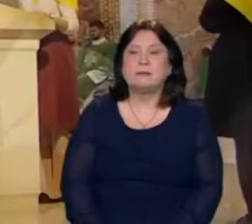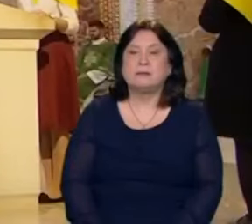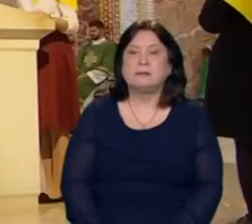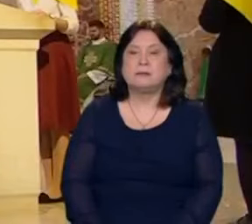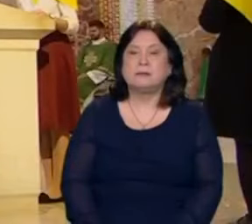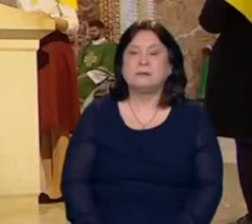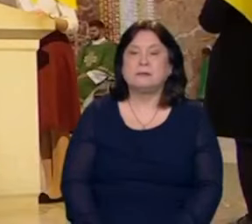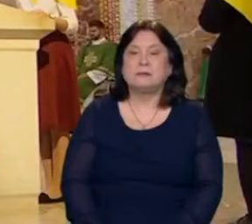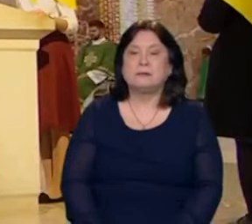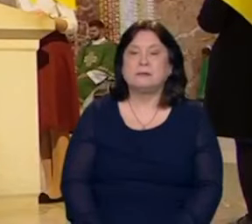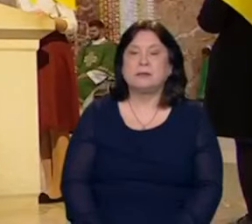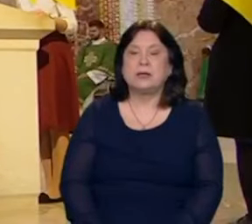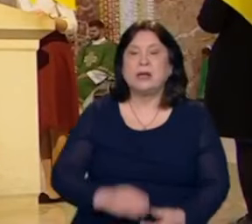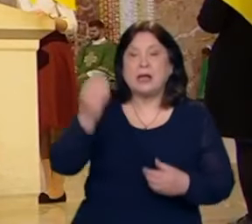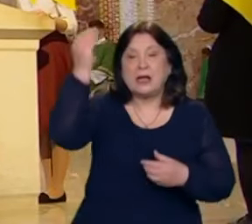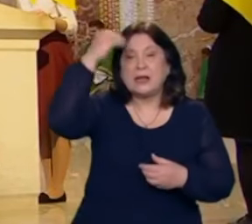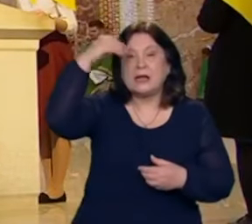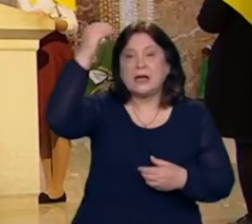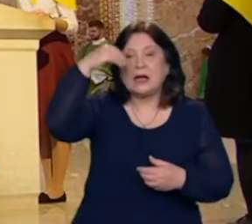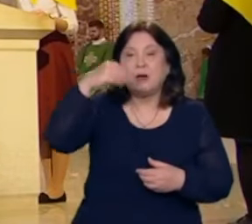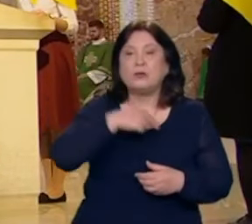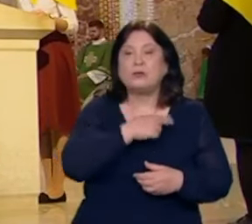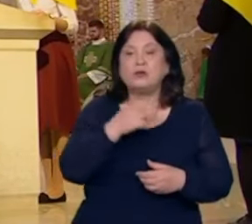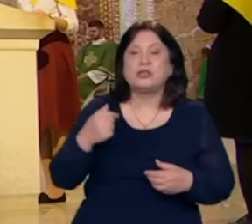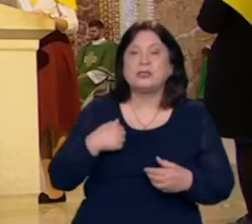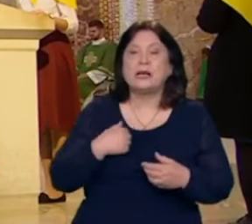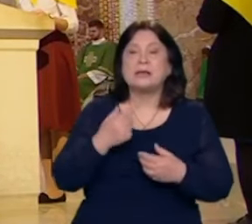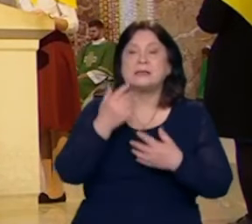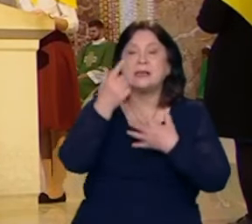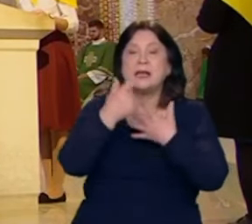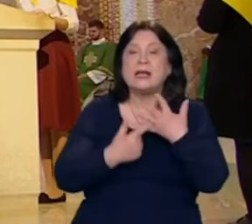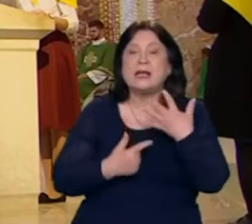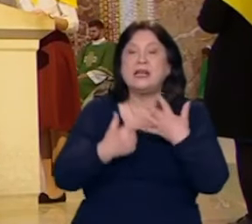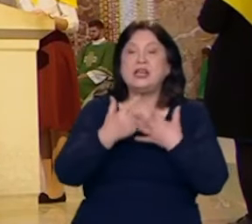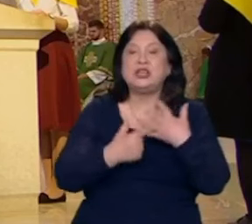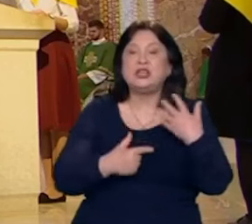miłosierdziem naucz nas liczyć dni